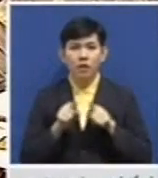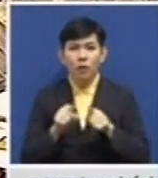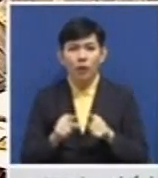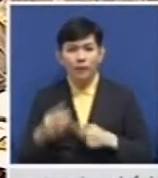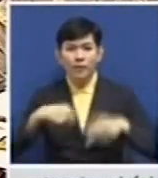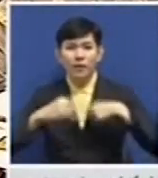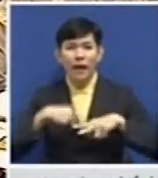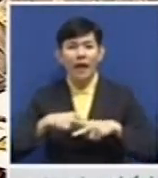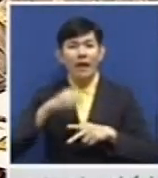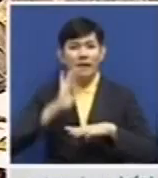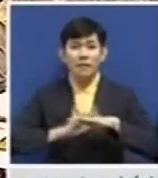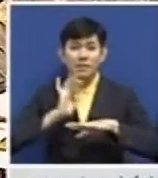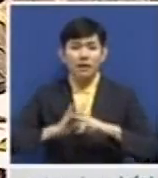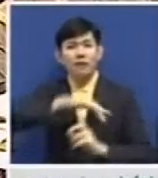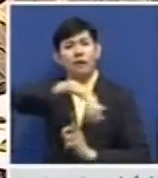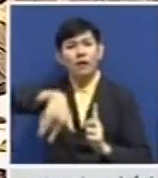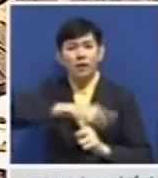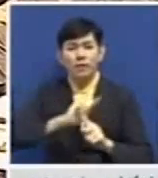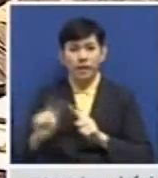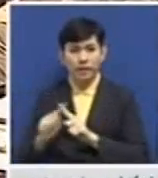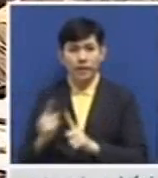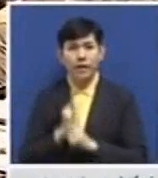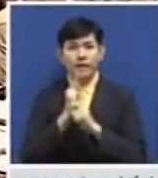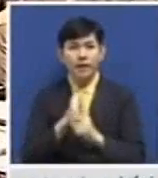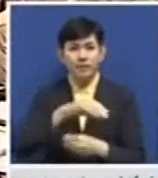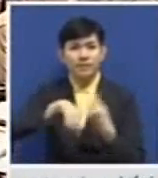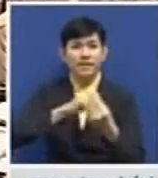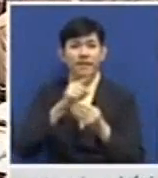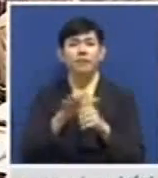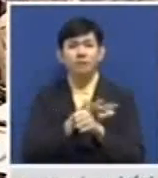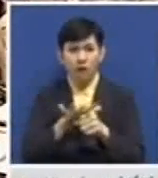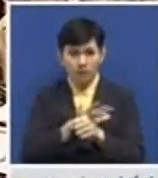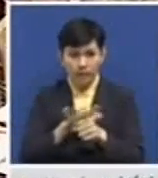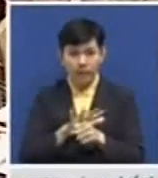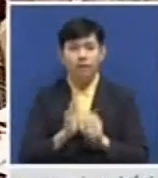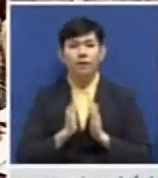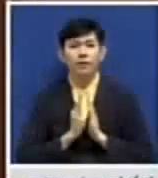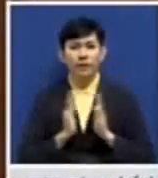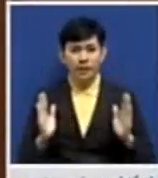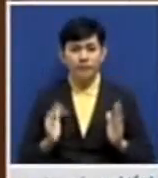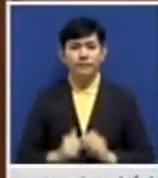พยากรธรรมชาติและสิ่งแวดล้อมตามหลักปรัชญาของเศรษฐกิจพอเพียงขอบคุณครับ